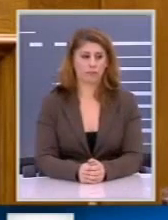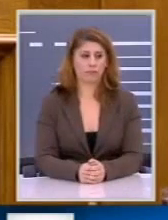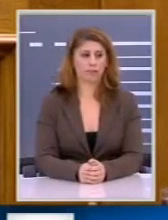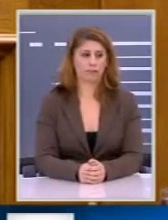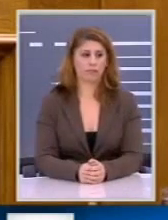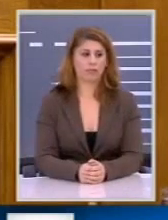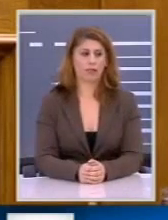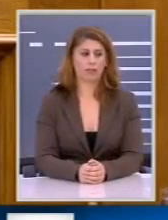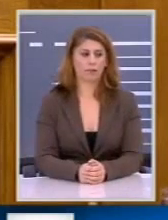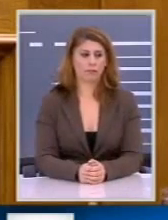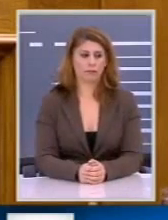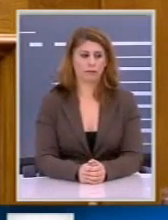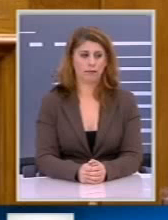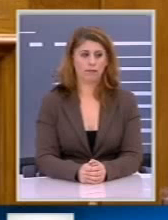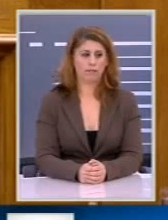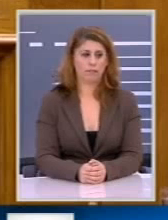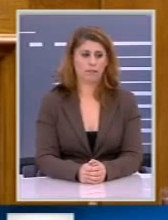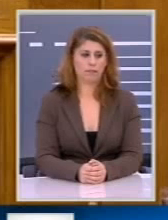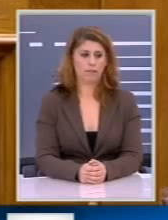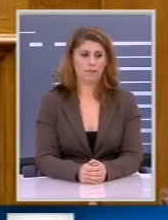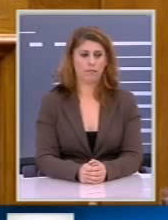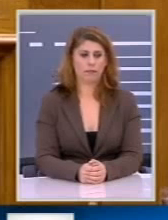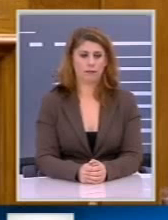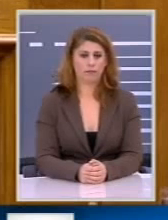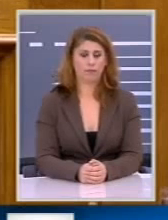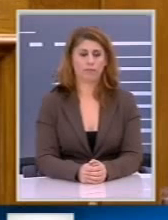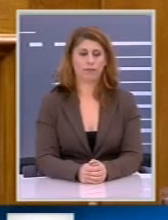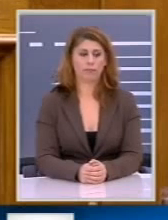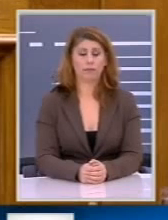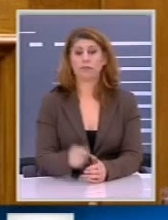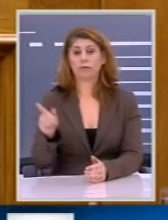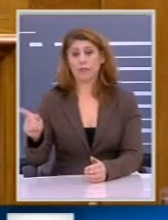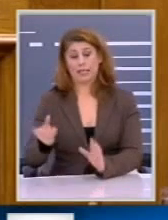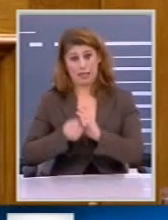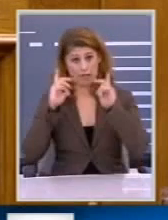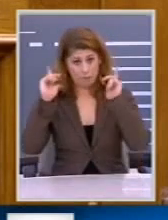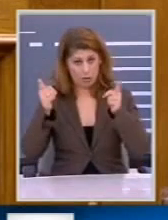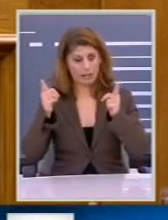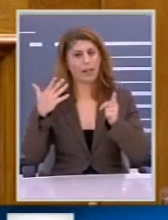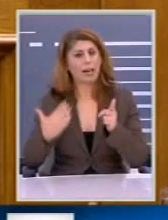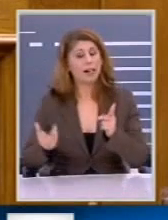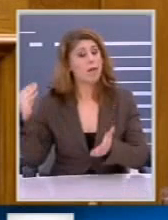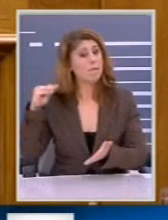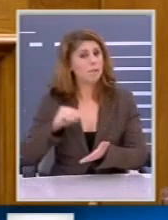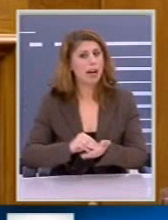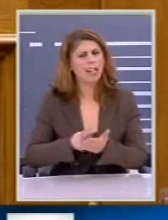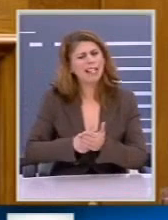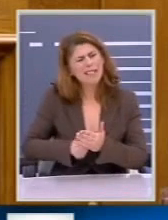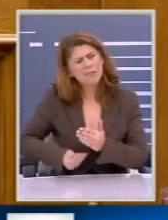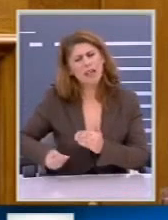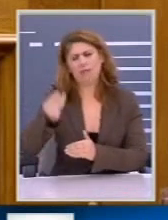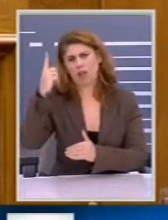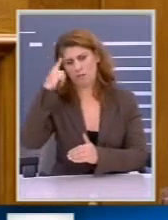ακόμα. Τελειώνω, κυριολεκτικά. Ευχαριστώ. Στην αξιωματική αντιπολίτευση επικράτησαν για μια ακόμα φορά οι ακραίες